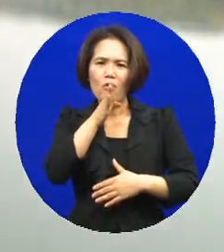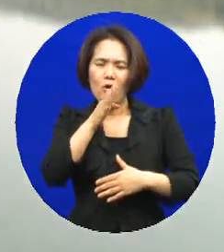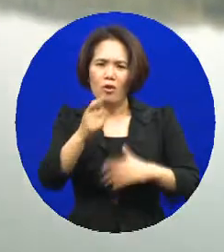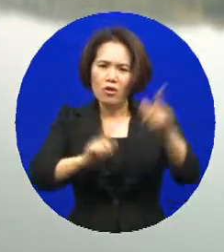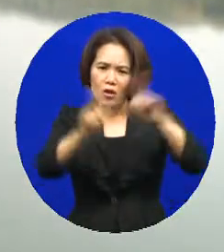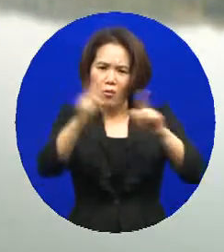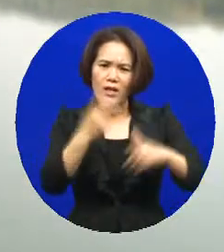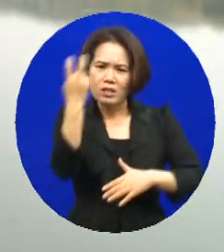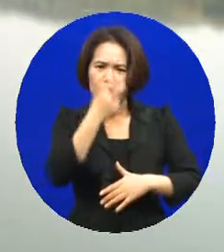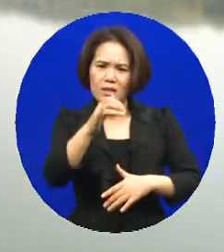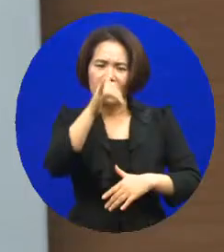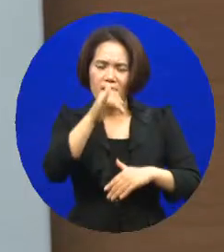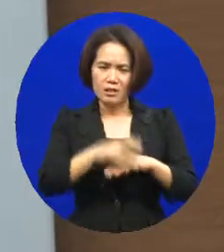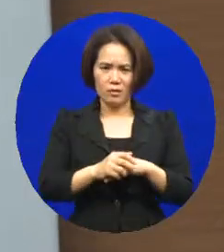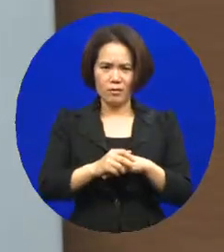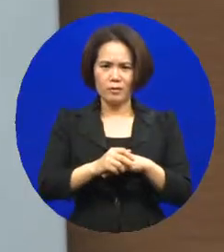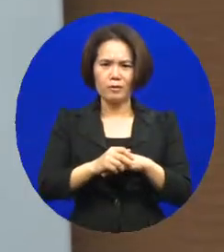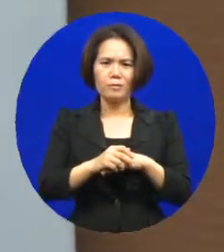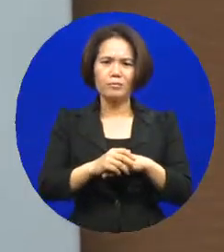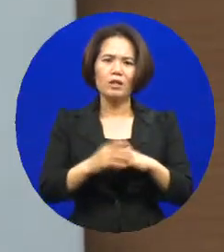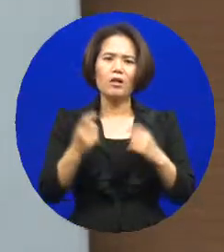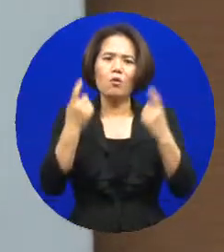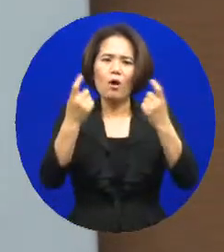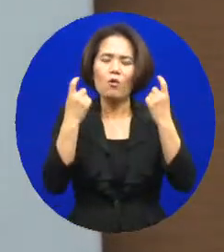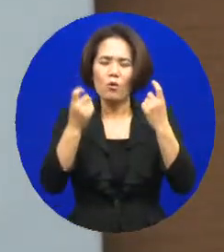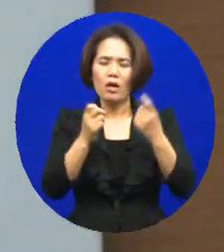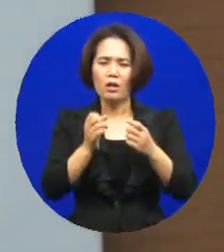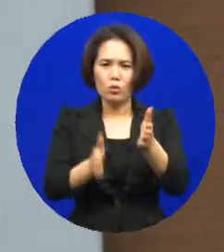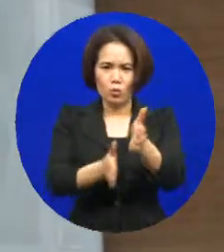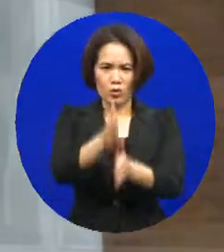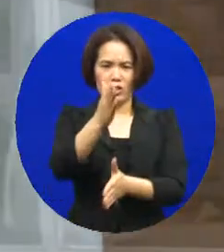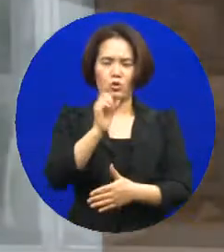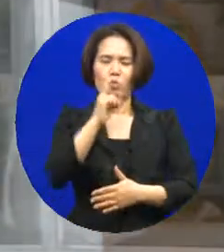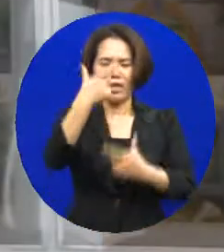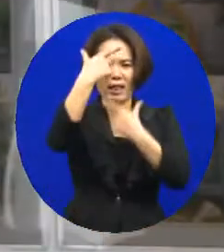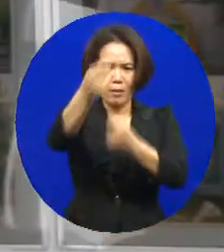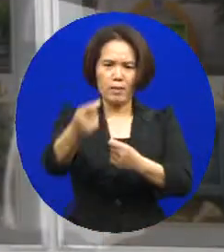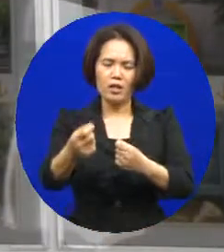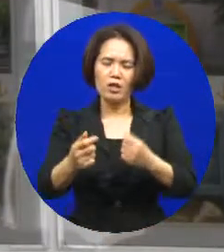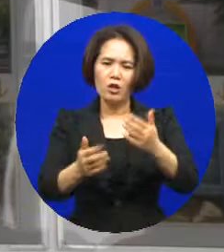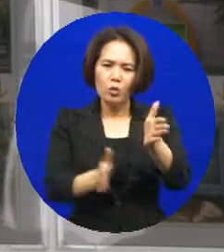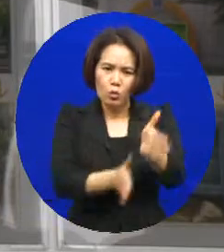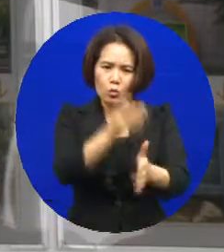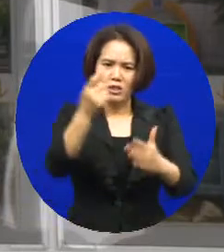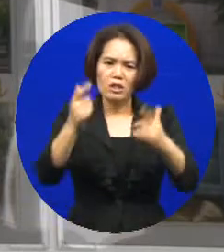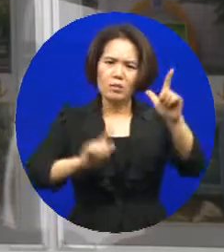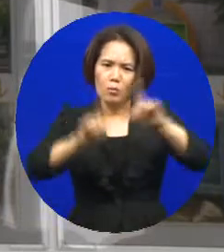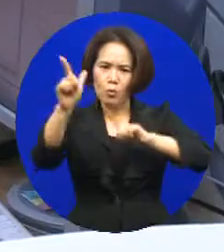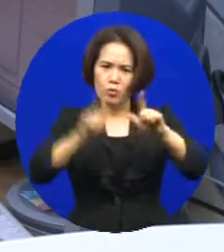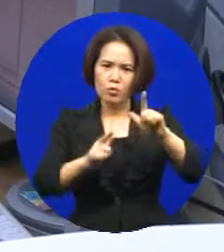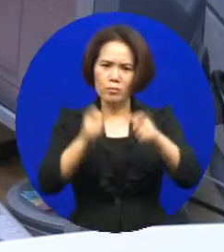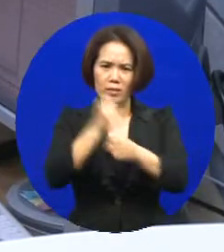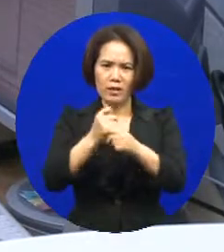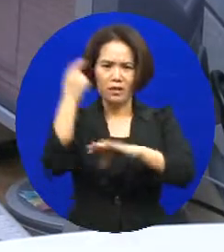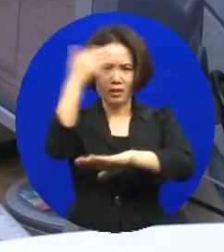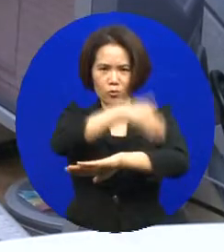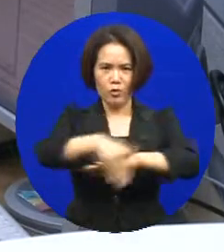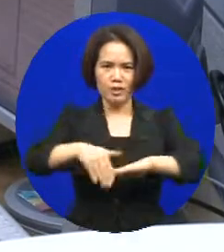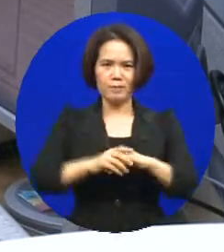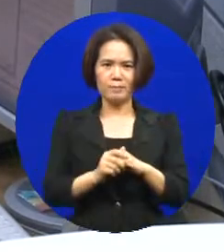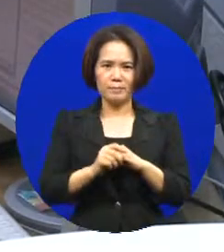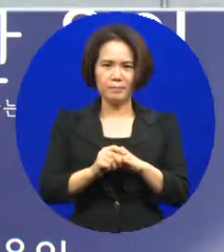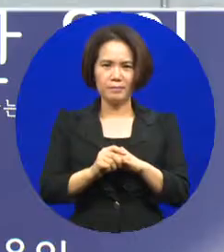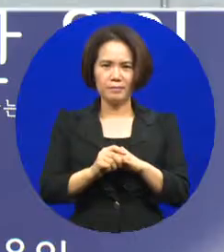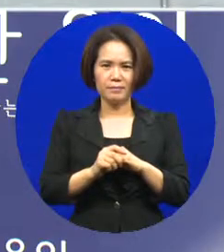실시해 천변만화 녹색 매력 도시이자 관광 도시 용인에 걸맞은 도시 경관 이미지를 구축해 나갈 계획입니다.